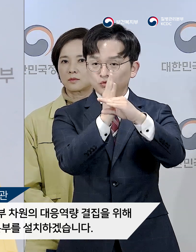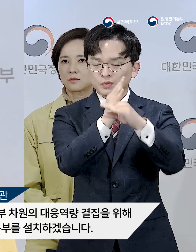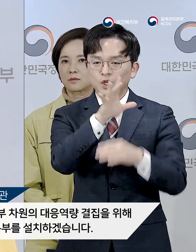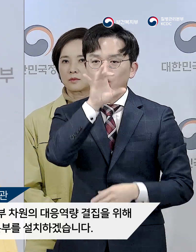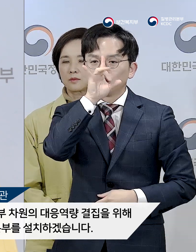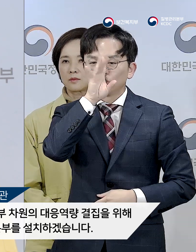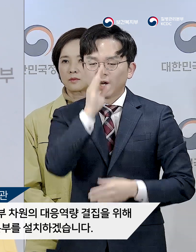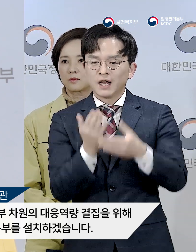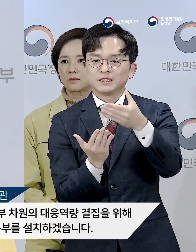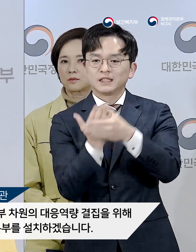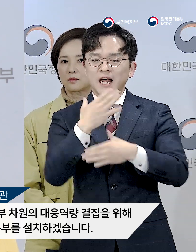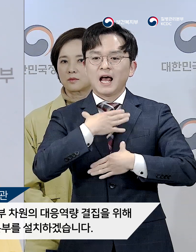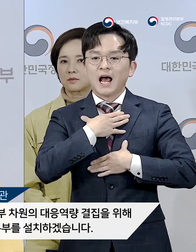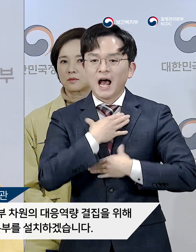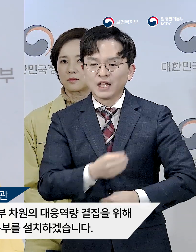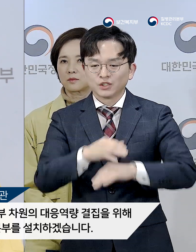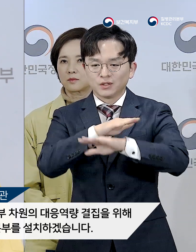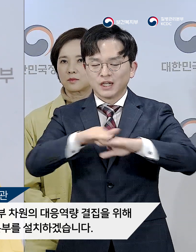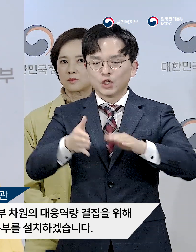중앙재난안전대책본부를 설치하겠습니다.